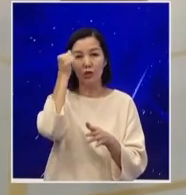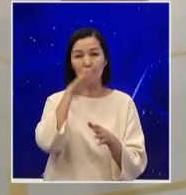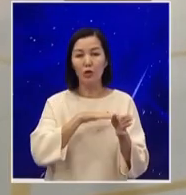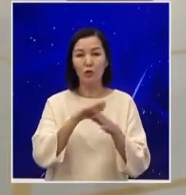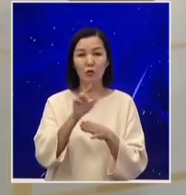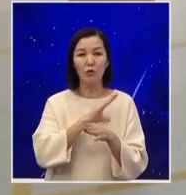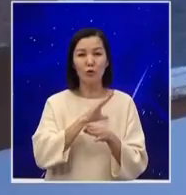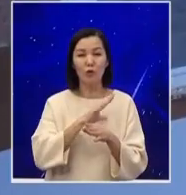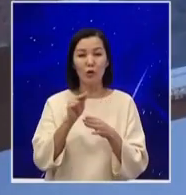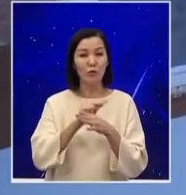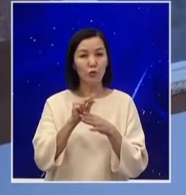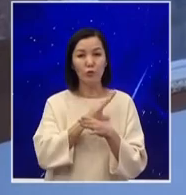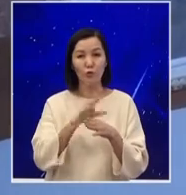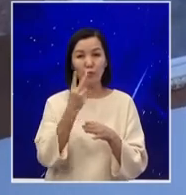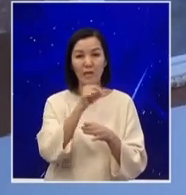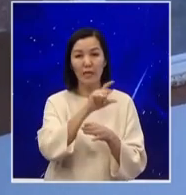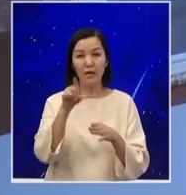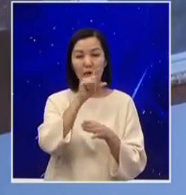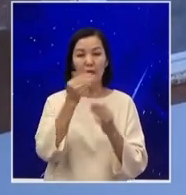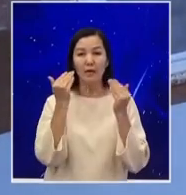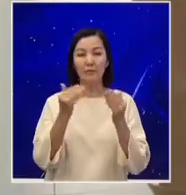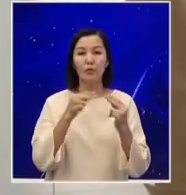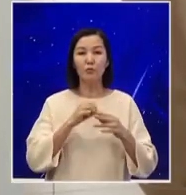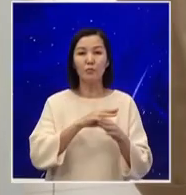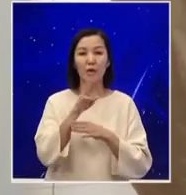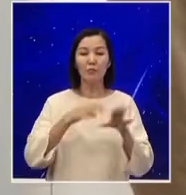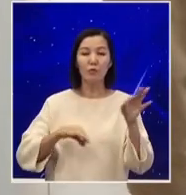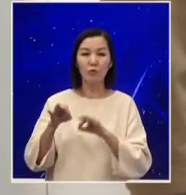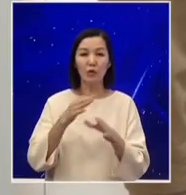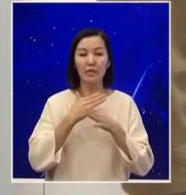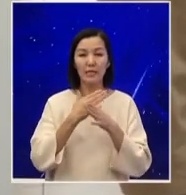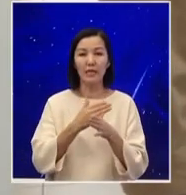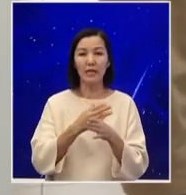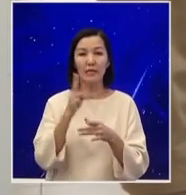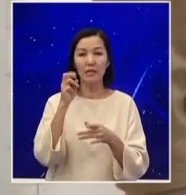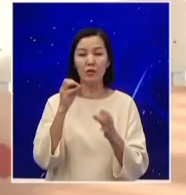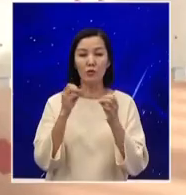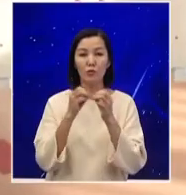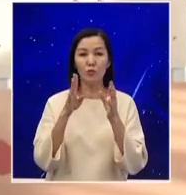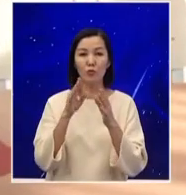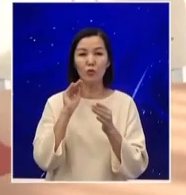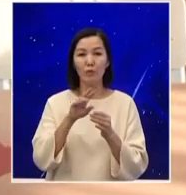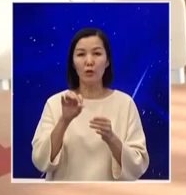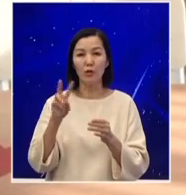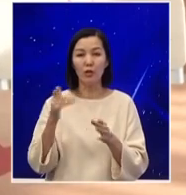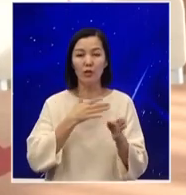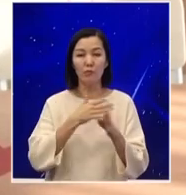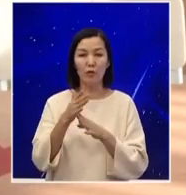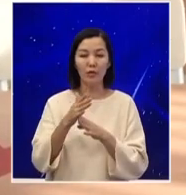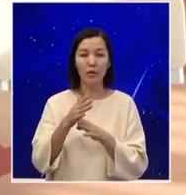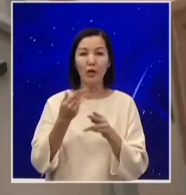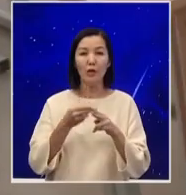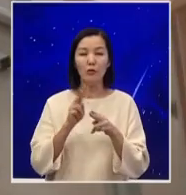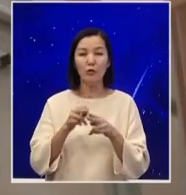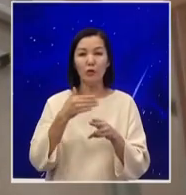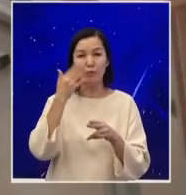мүлде жөндеу көрмеген қос қабатты нысанға биыл жұмыспен қамту жол картасы аясында 214 миллион теңге қаржы бөлінді. Сөйтіп